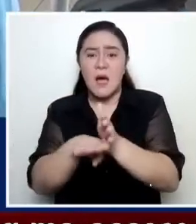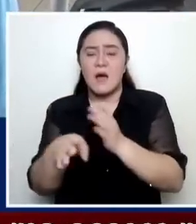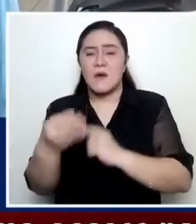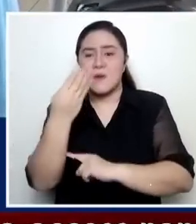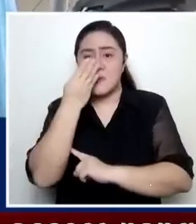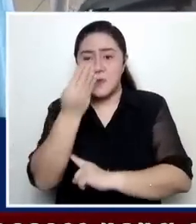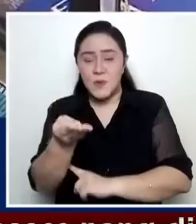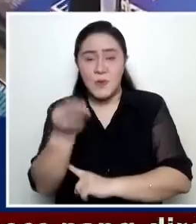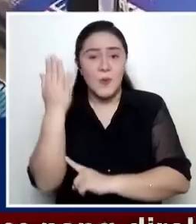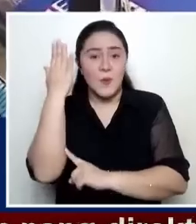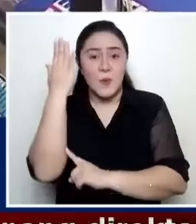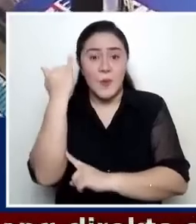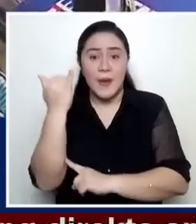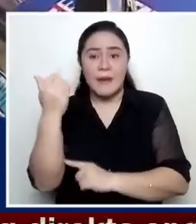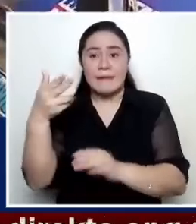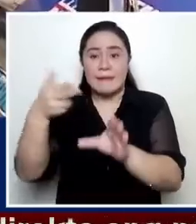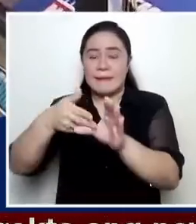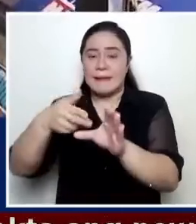hindi nagabukas.